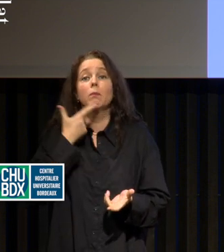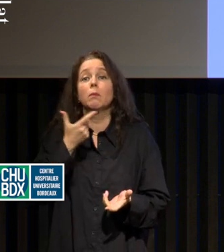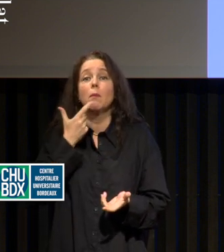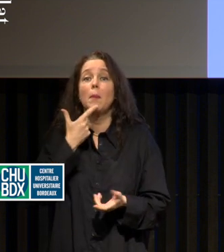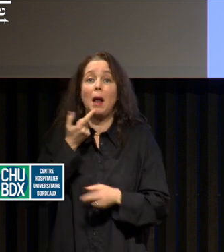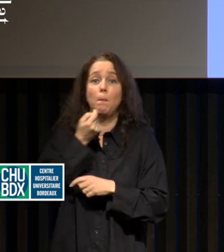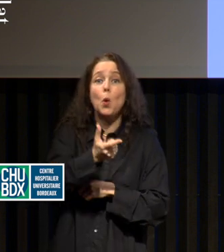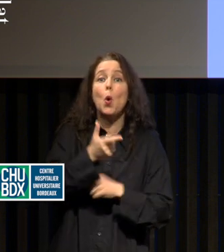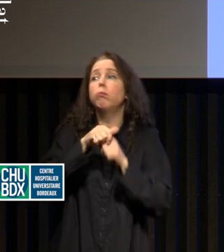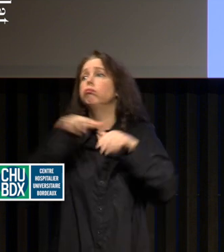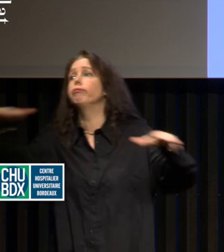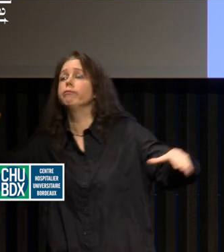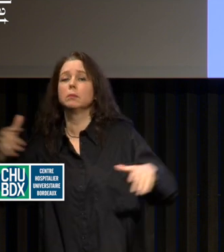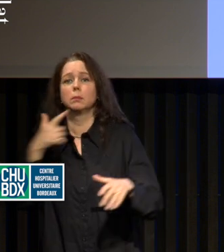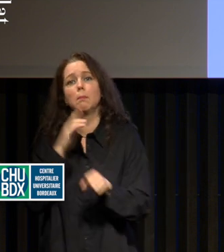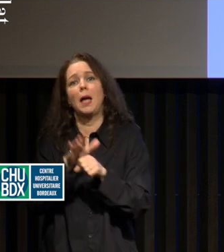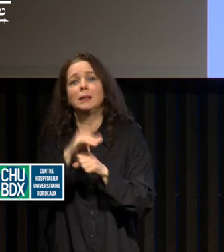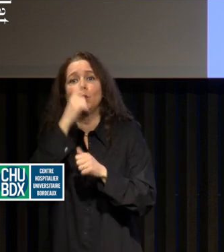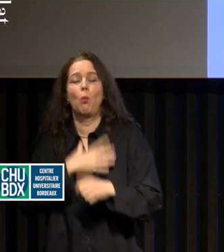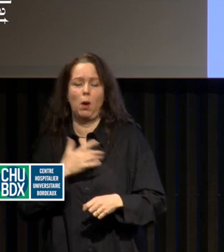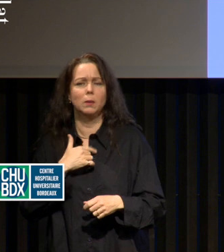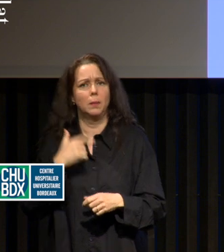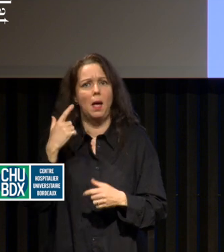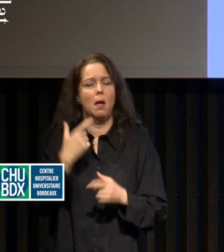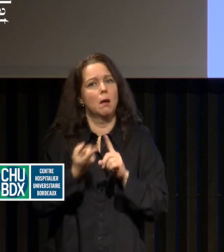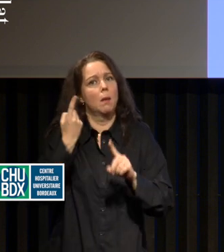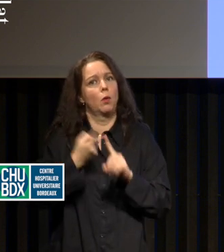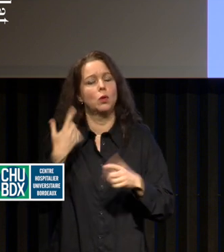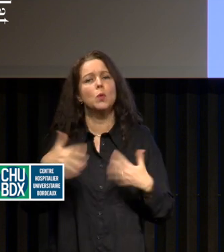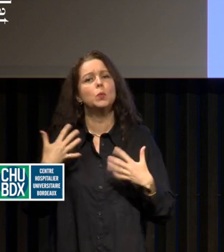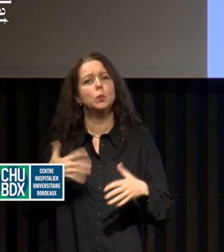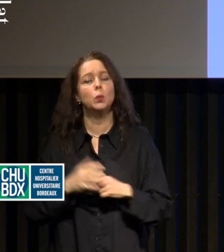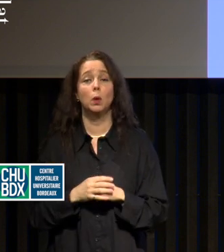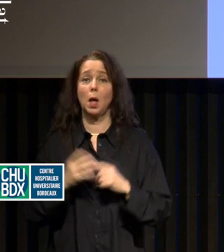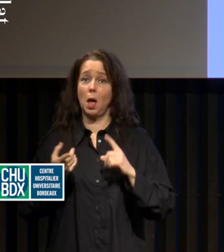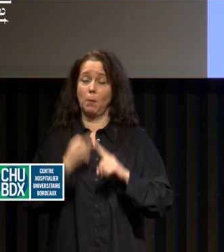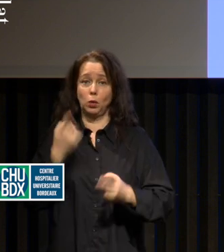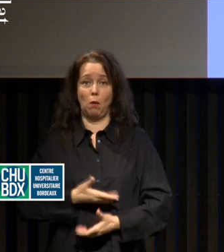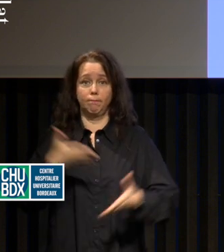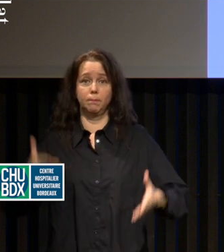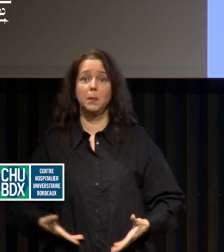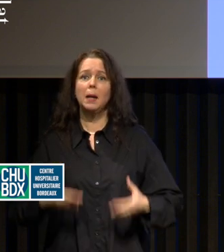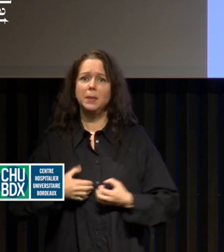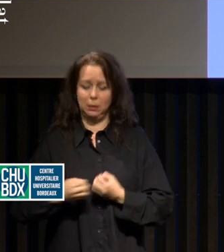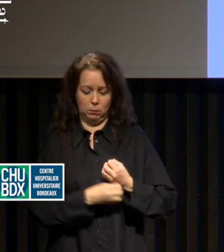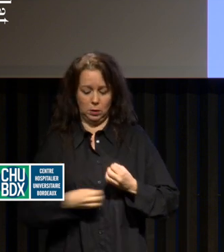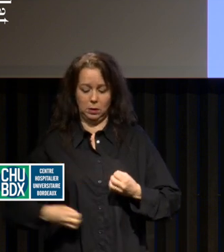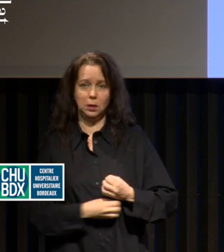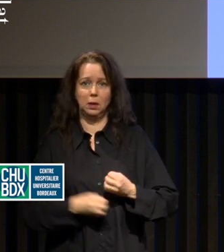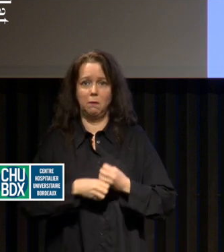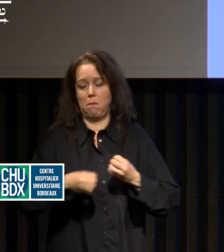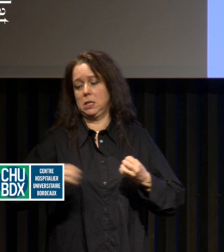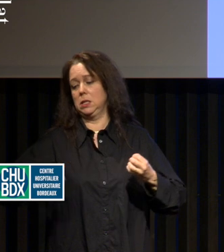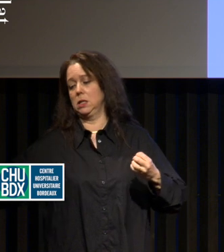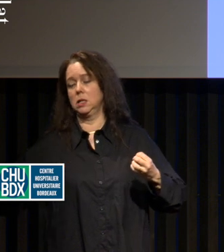assez, je pense, mais c'est un organe qui est difficile à comprendre. D'abord, c'est un organe qui est considérable, et si on devait déplier votre tube digestif